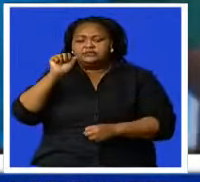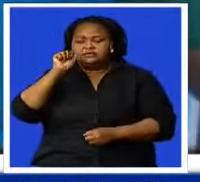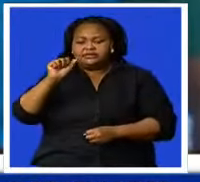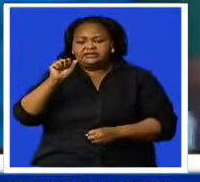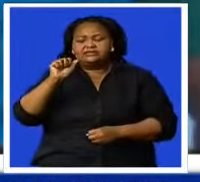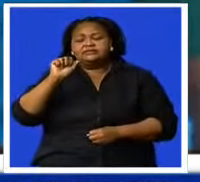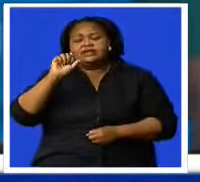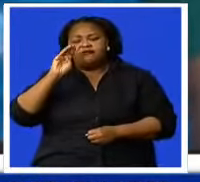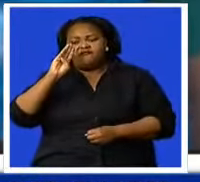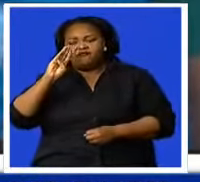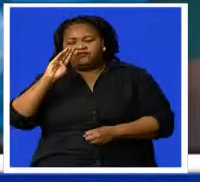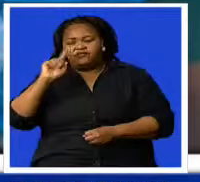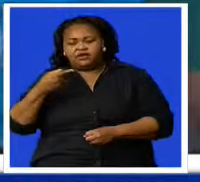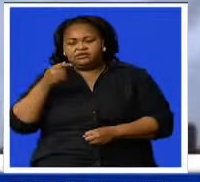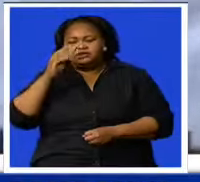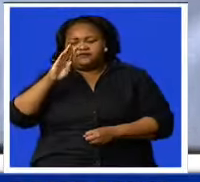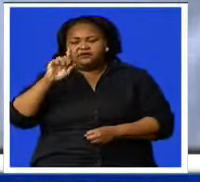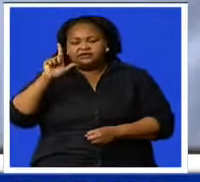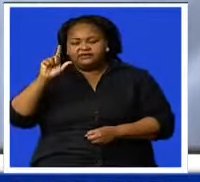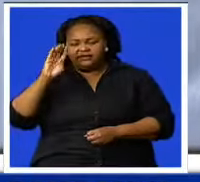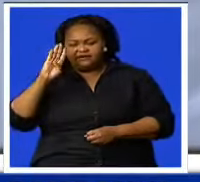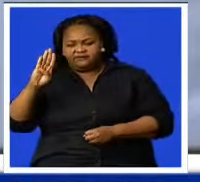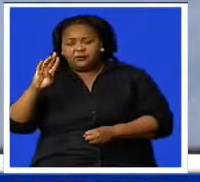bangu-6,474 kanti lesebasishile emhlabeni